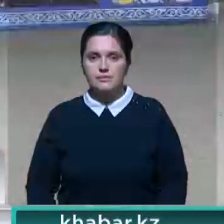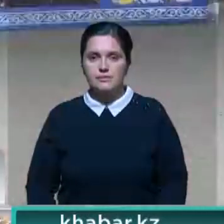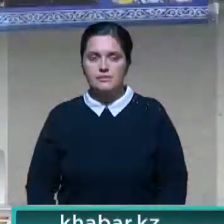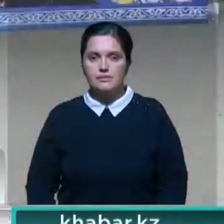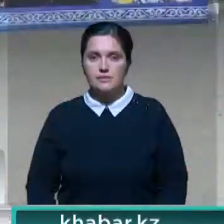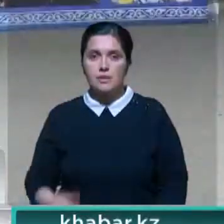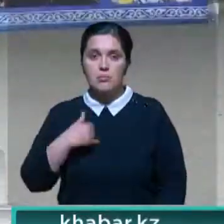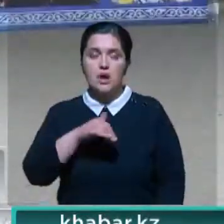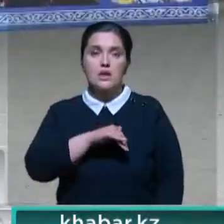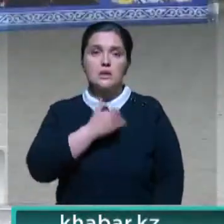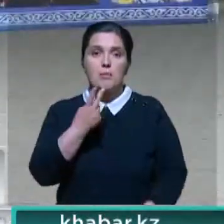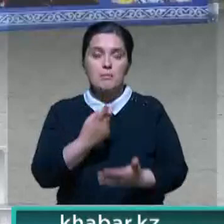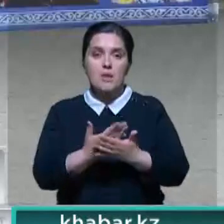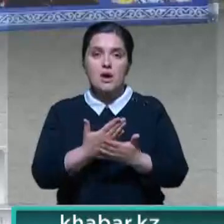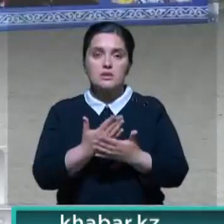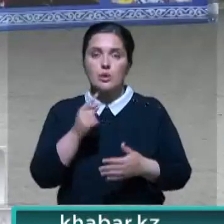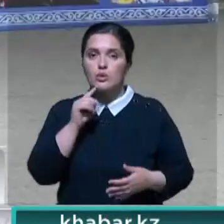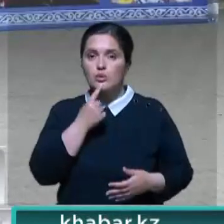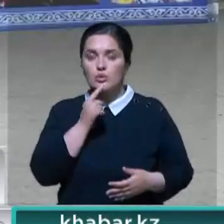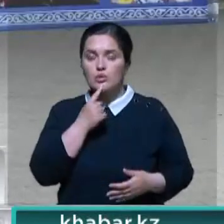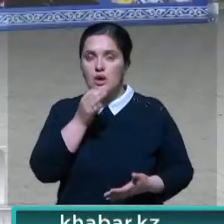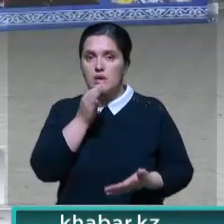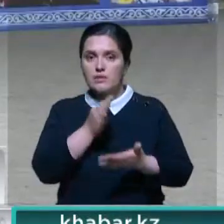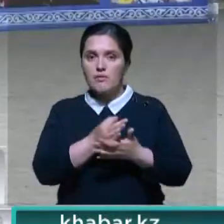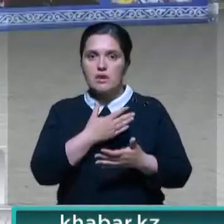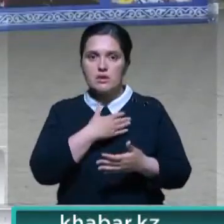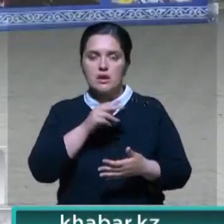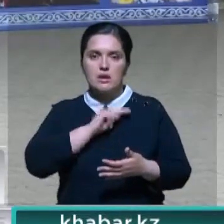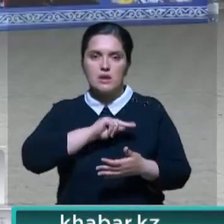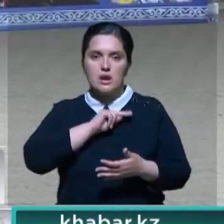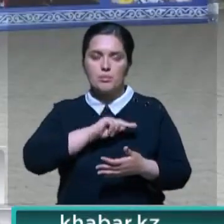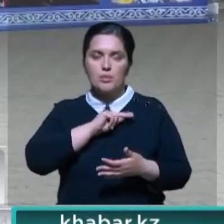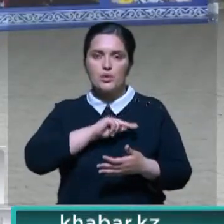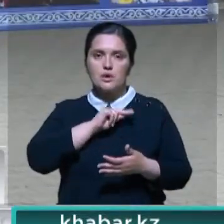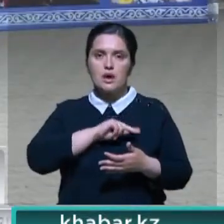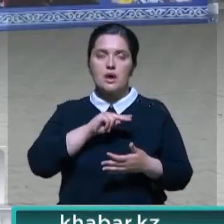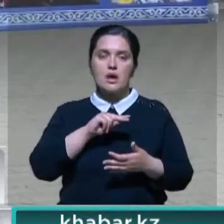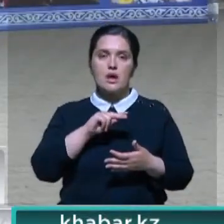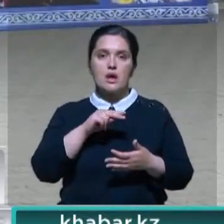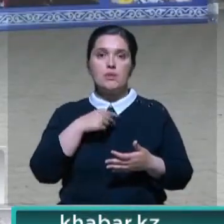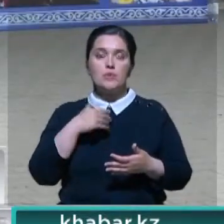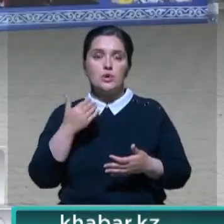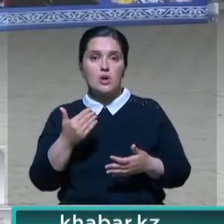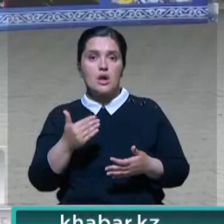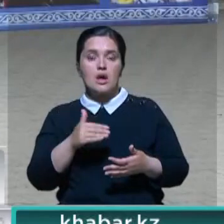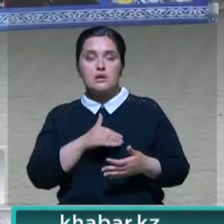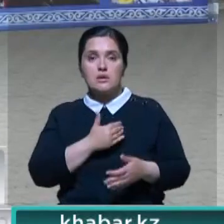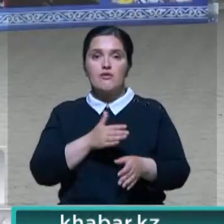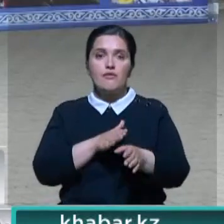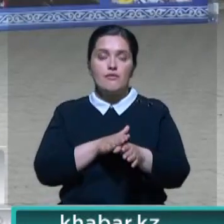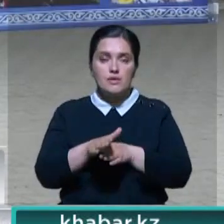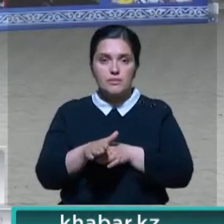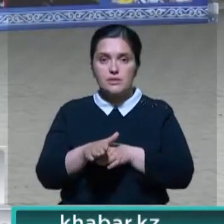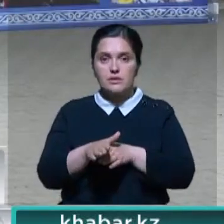Мы хотели показать, насколько трудна и ответственна наша работа, и насколько мы ее хотим